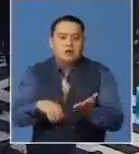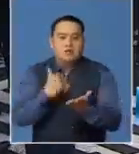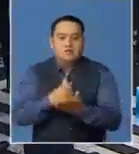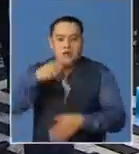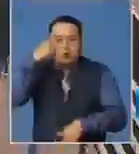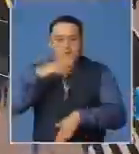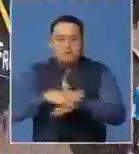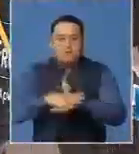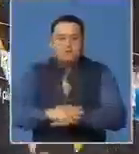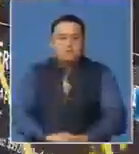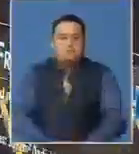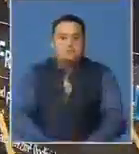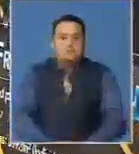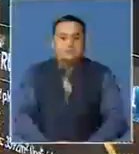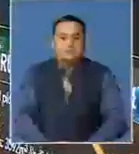области